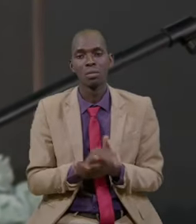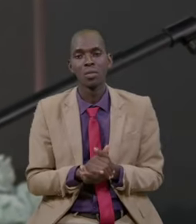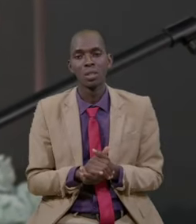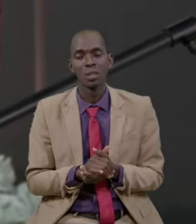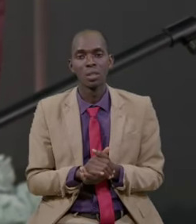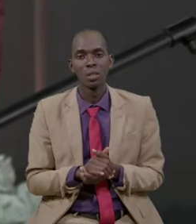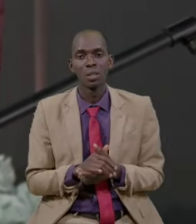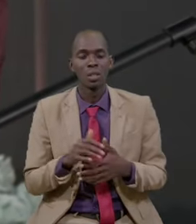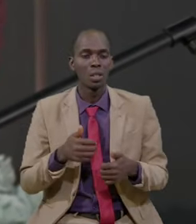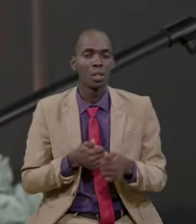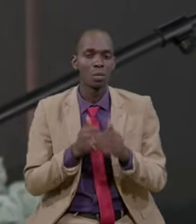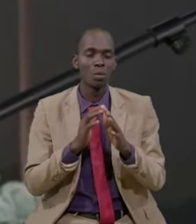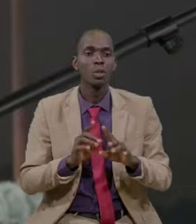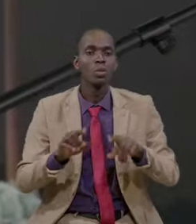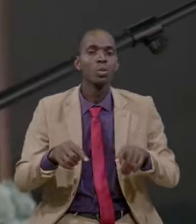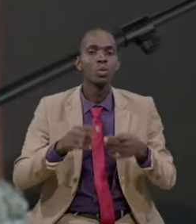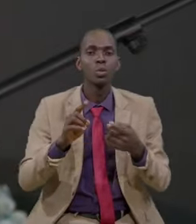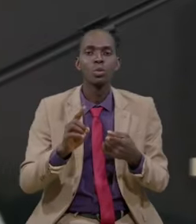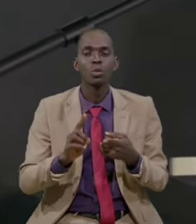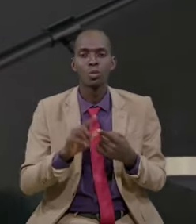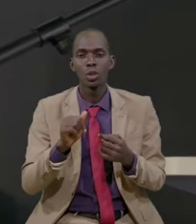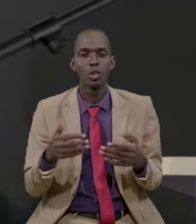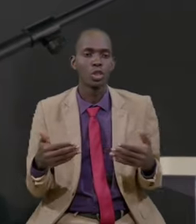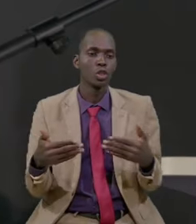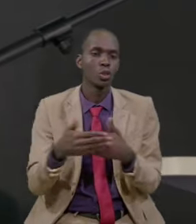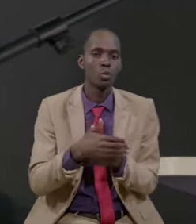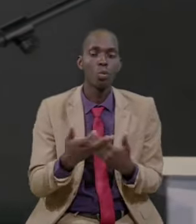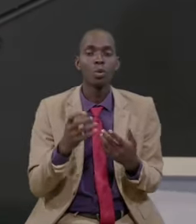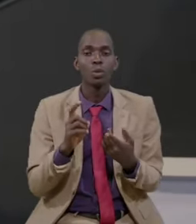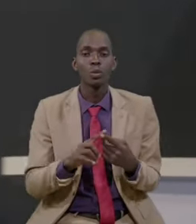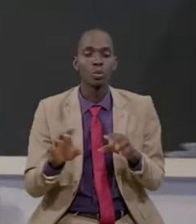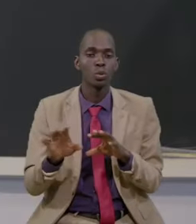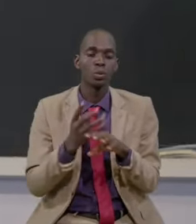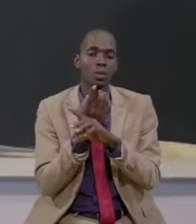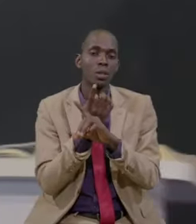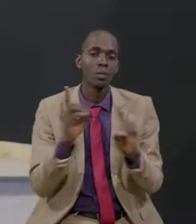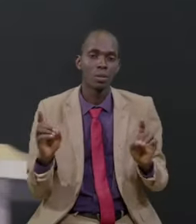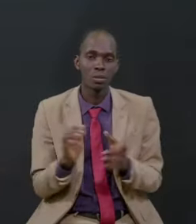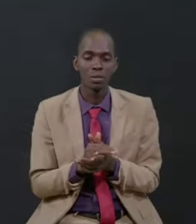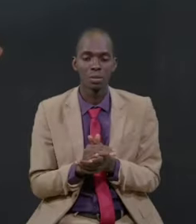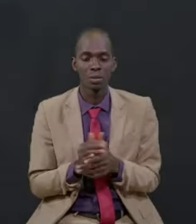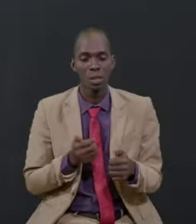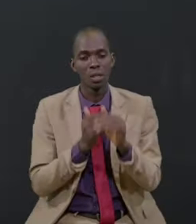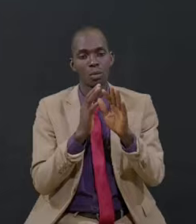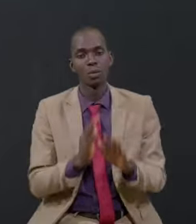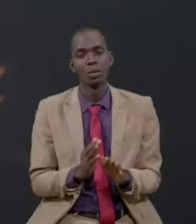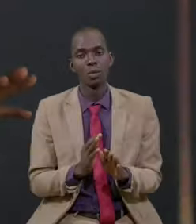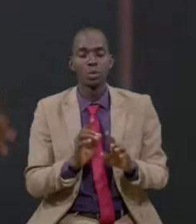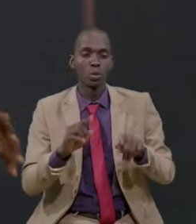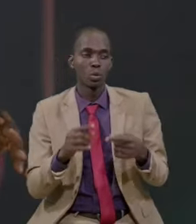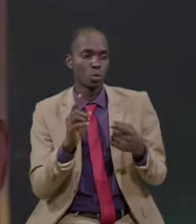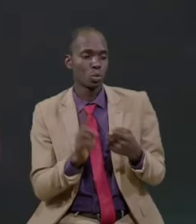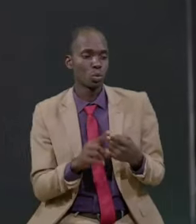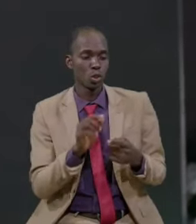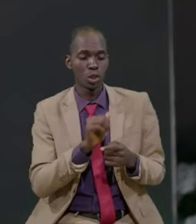L'apôtre va dans une chambre et il veut faire la délivrance. L'apôtre va dans une